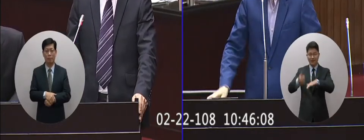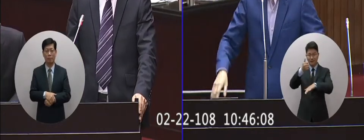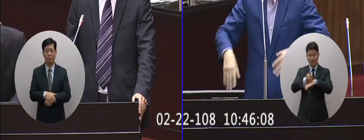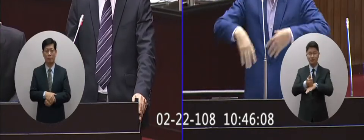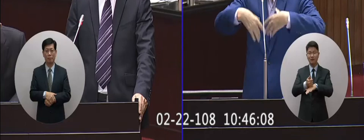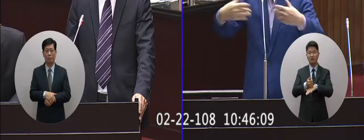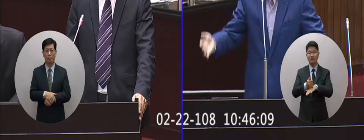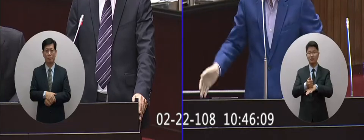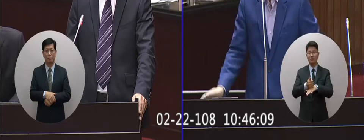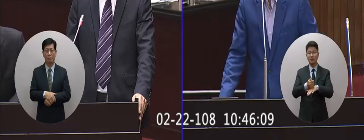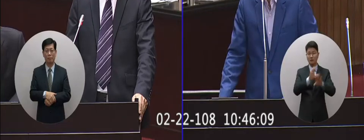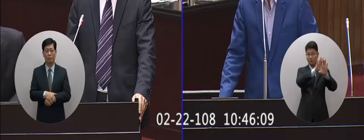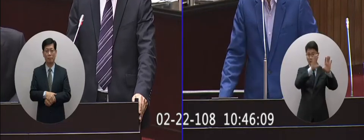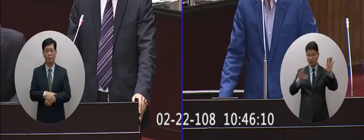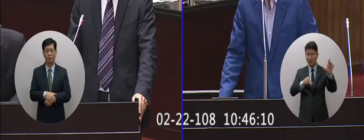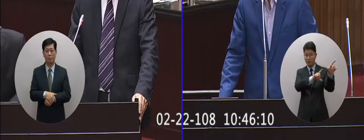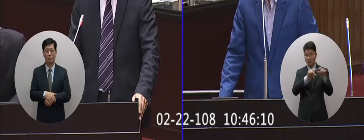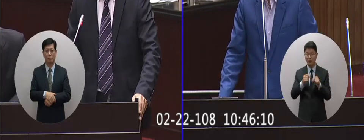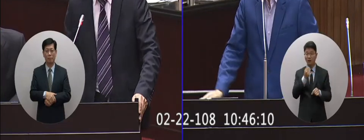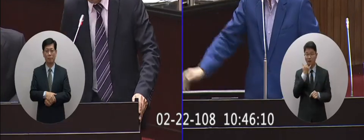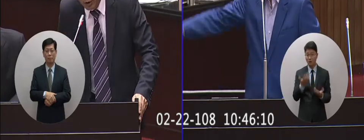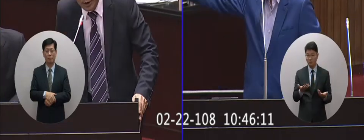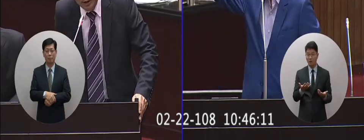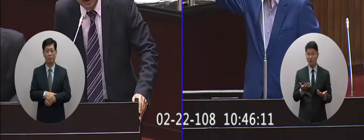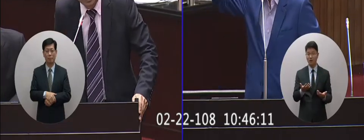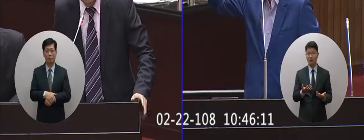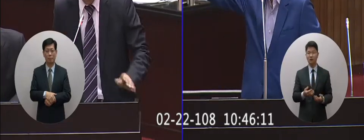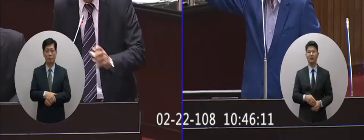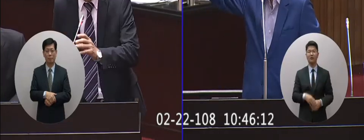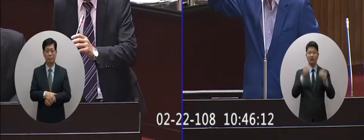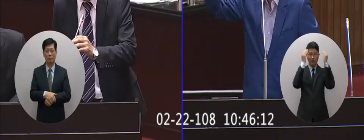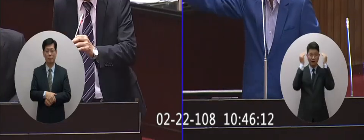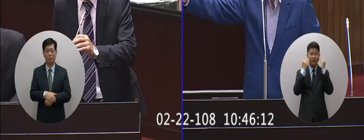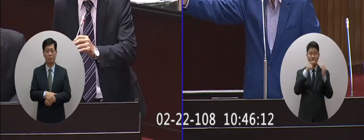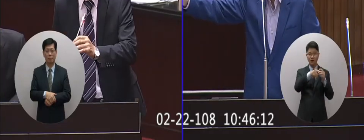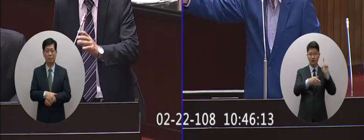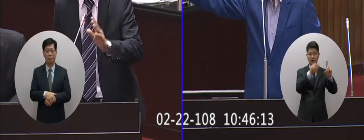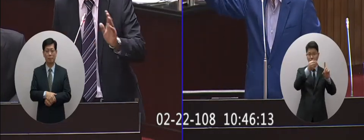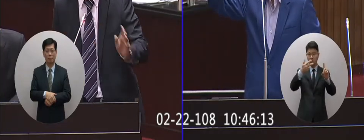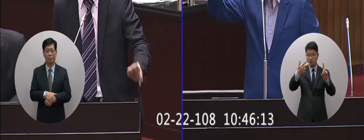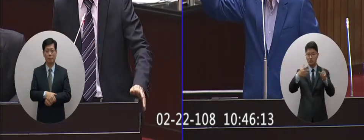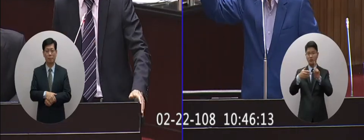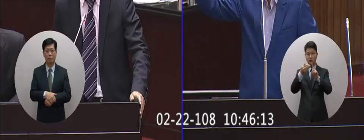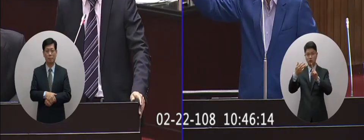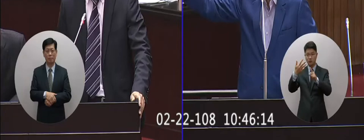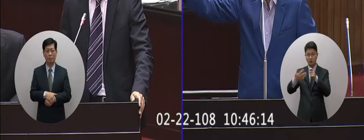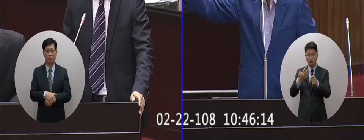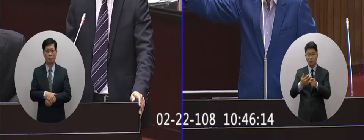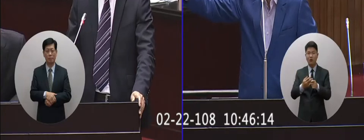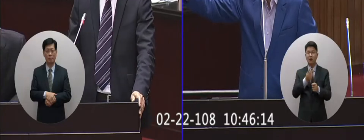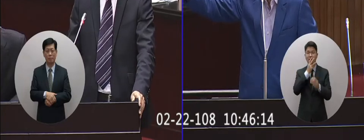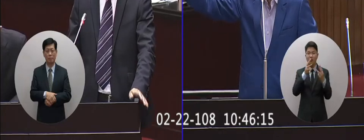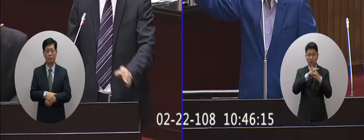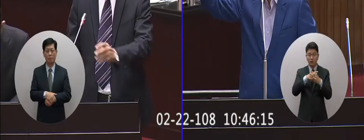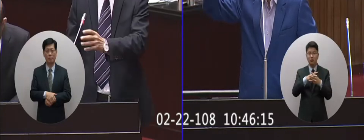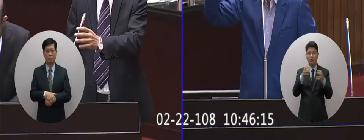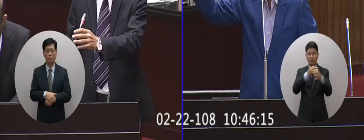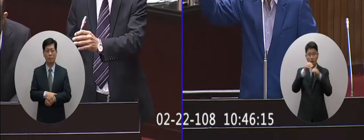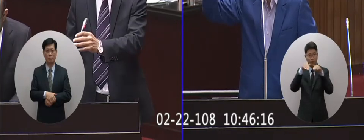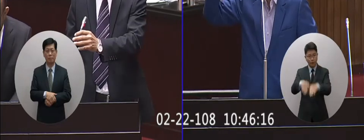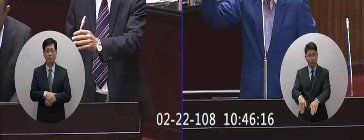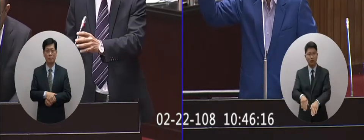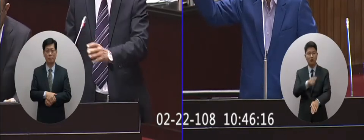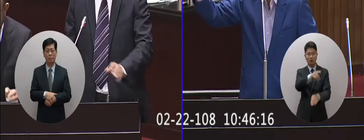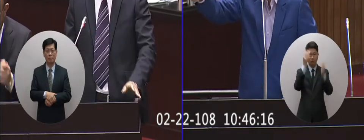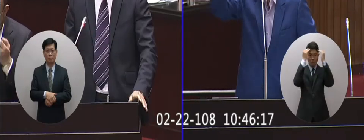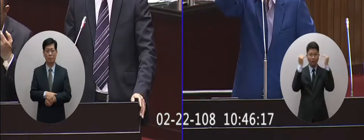置，把它复制一遍吗？人家韩国在1997、1998亚洲金融风暴的时候。他